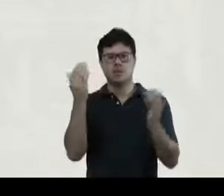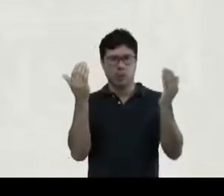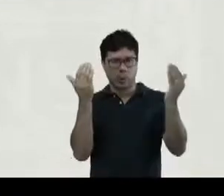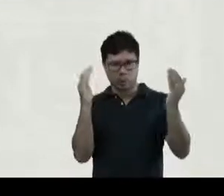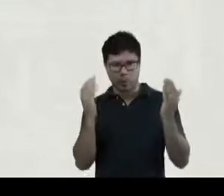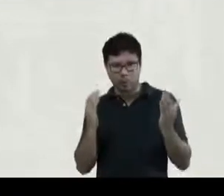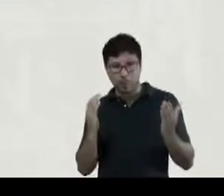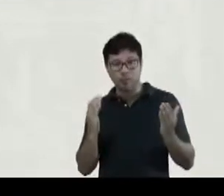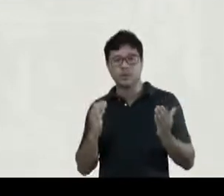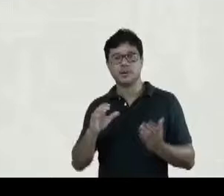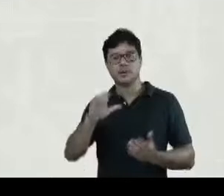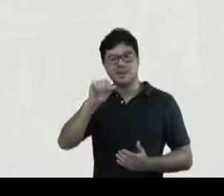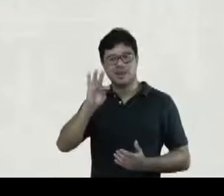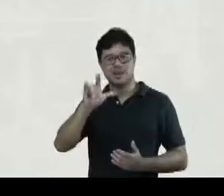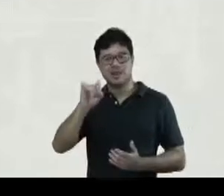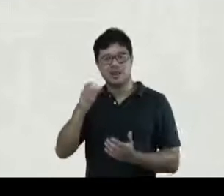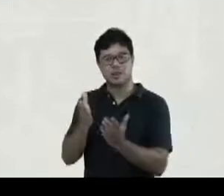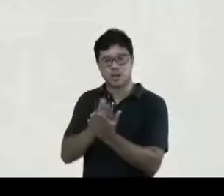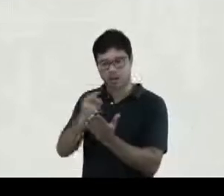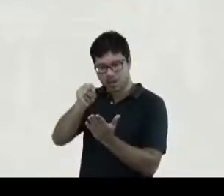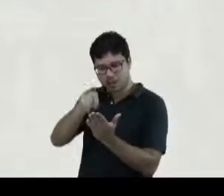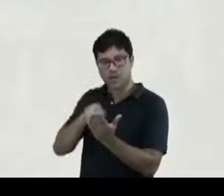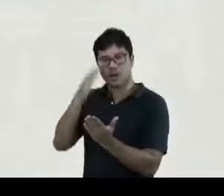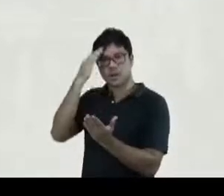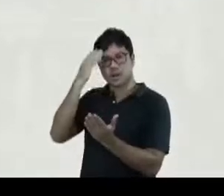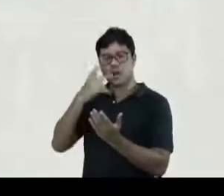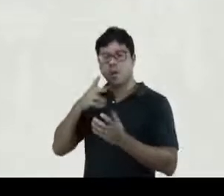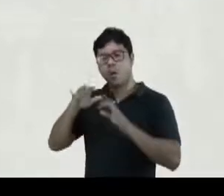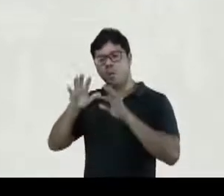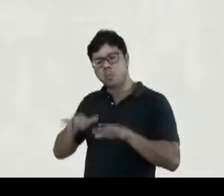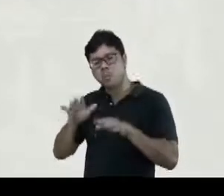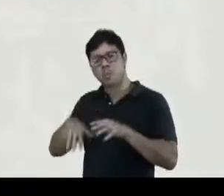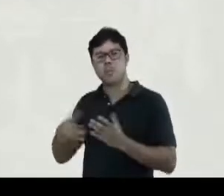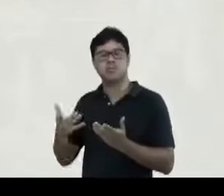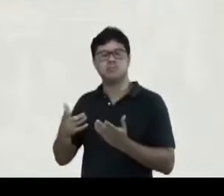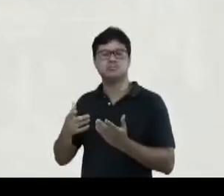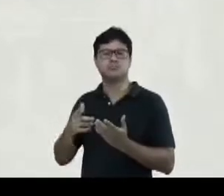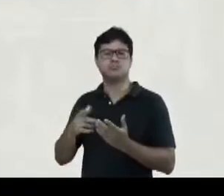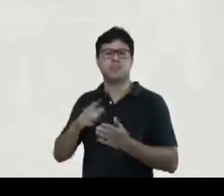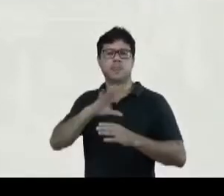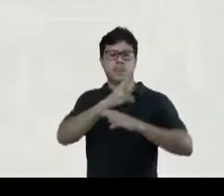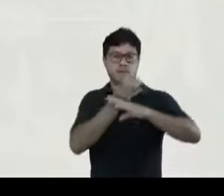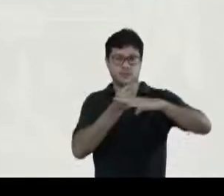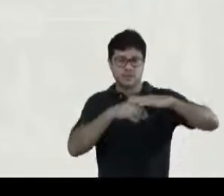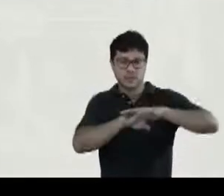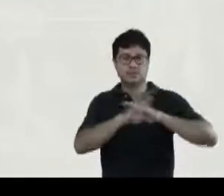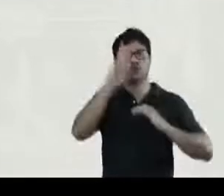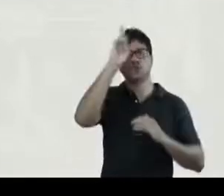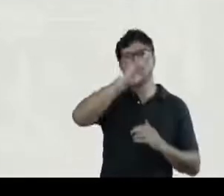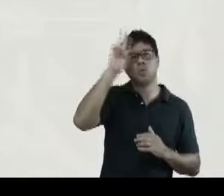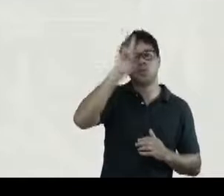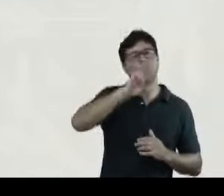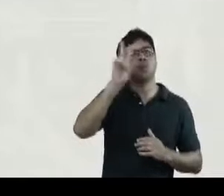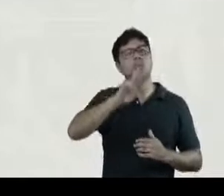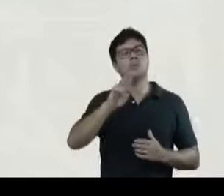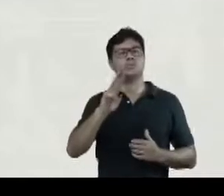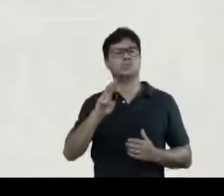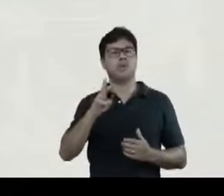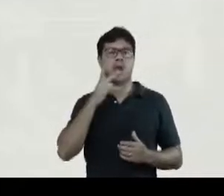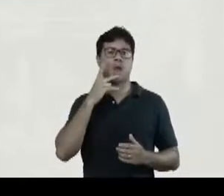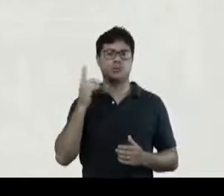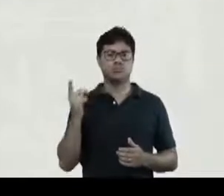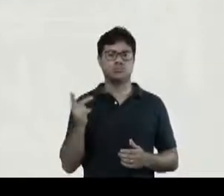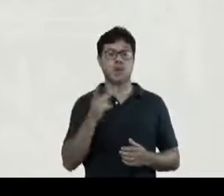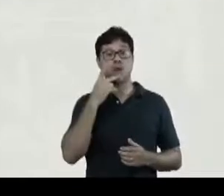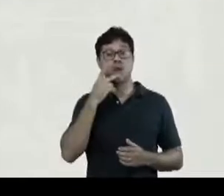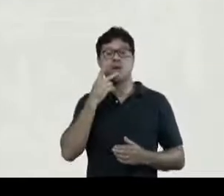waren und sind die maschinenlesbaren Katalogaufnahmen für den Altbestand außerordentlich heterogen.